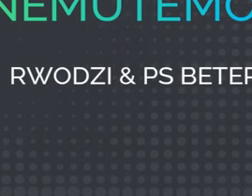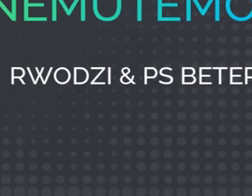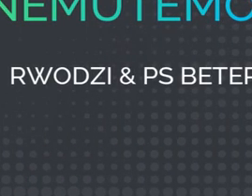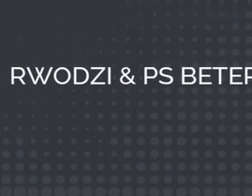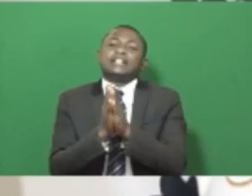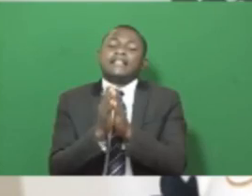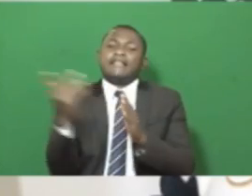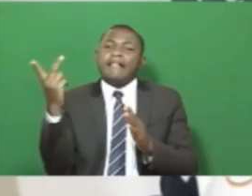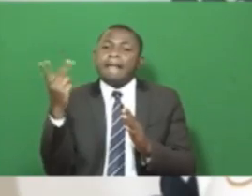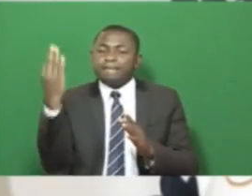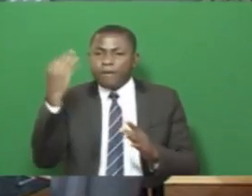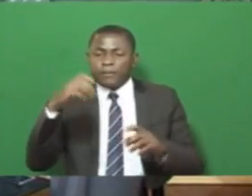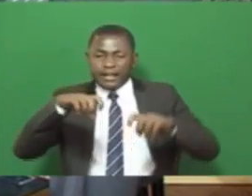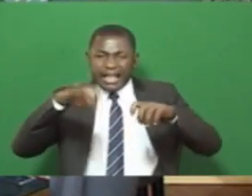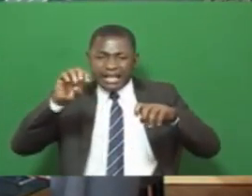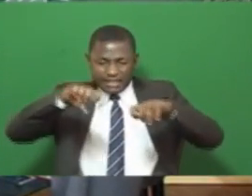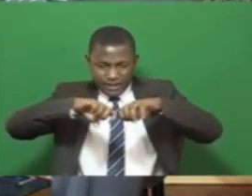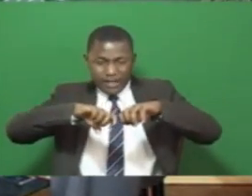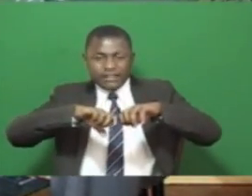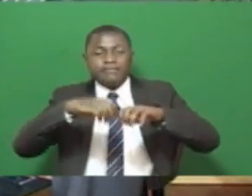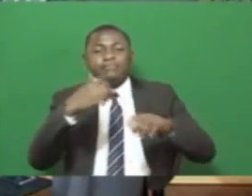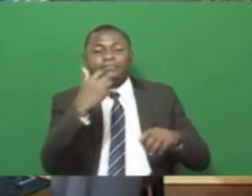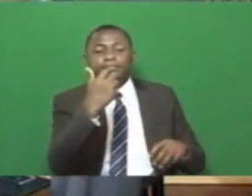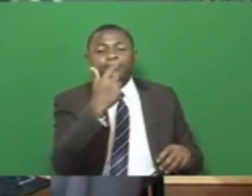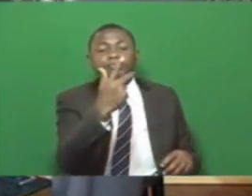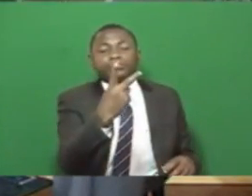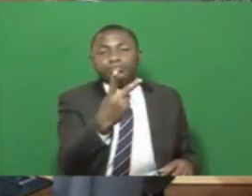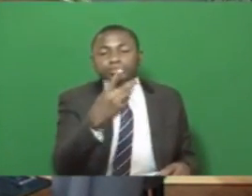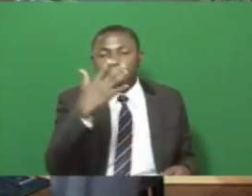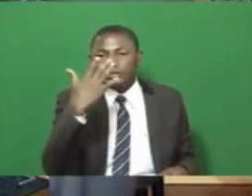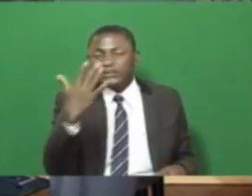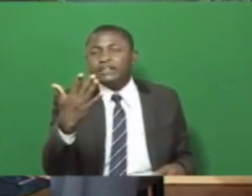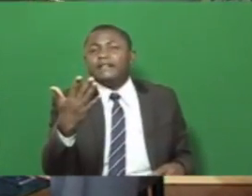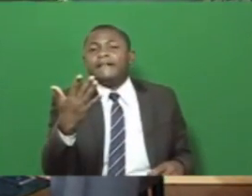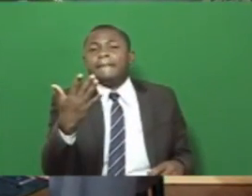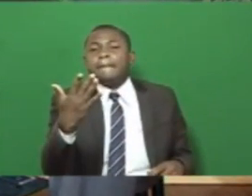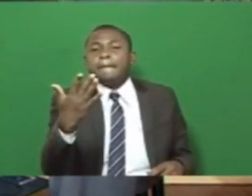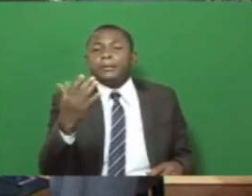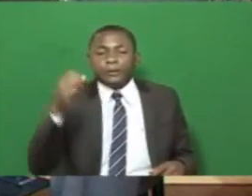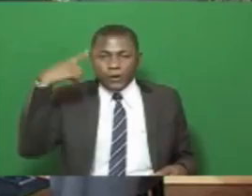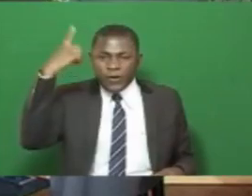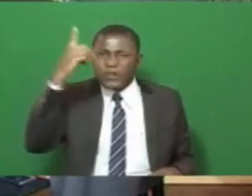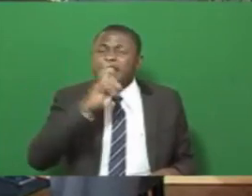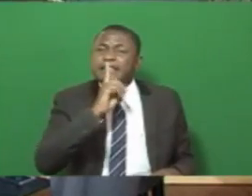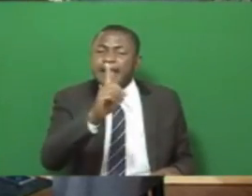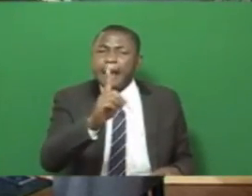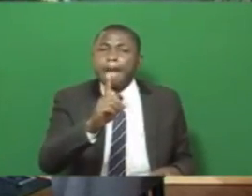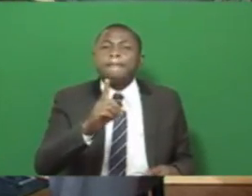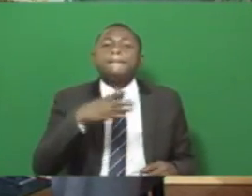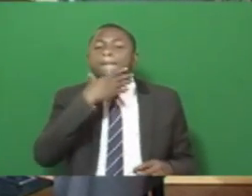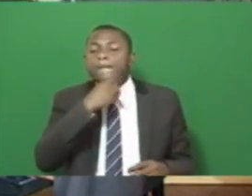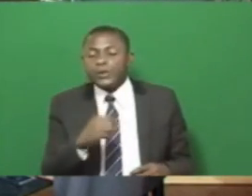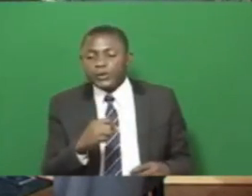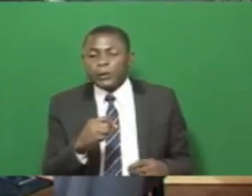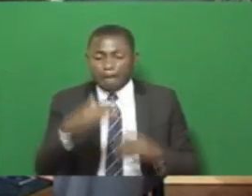kanze kuna Exodus. Exodus 25. Exodus 25. Eh, marachi tukuna